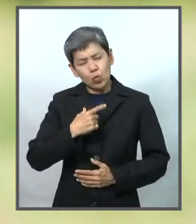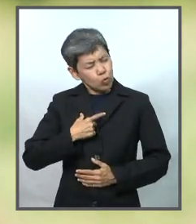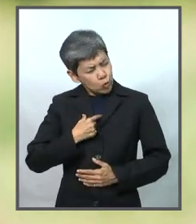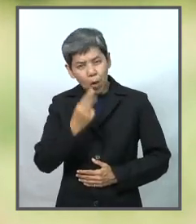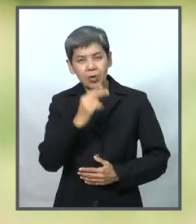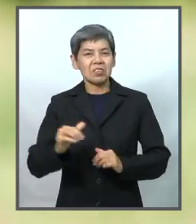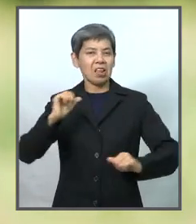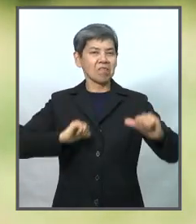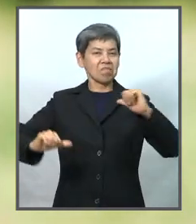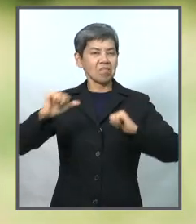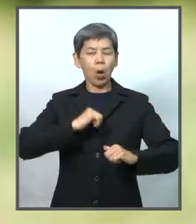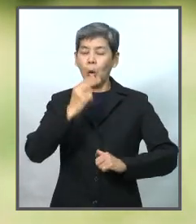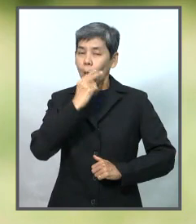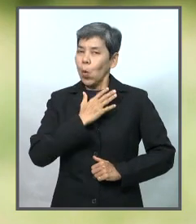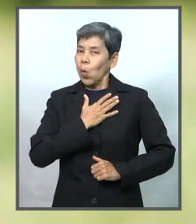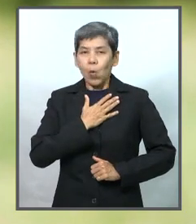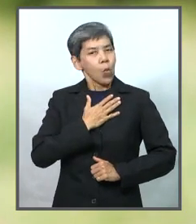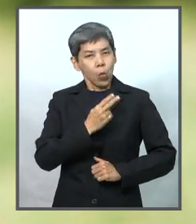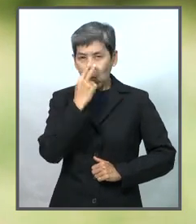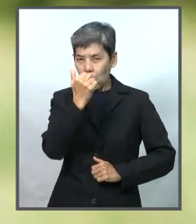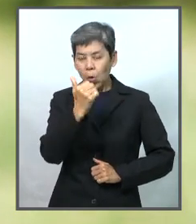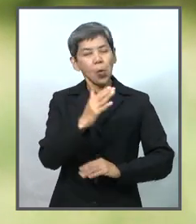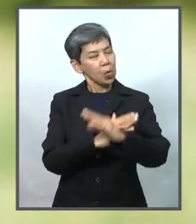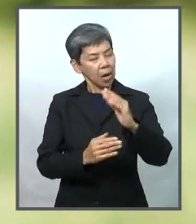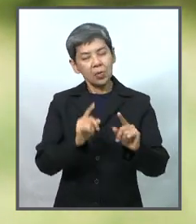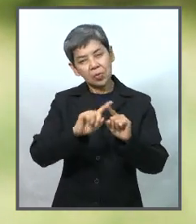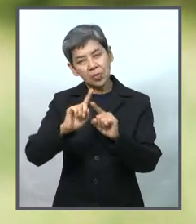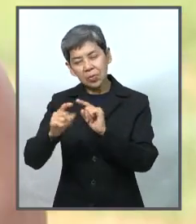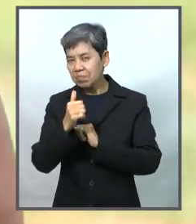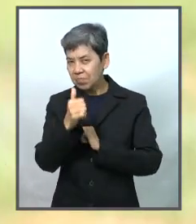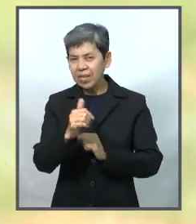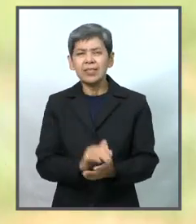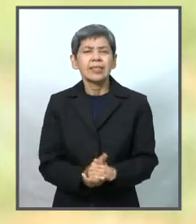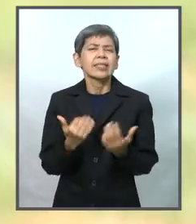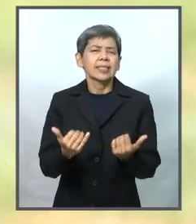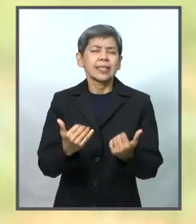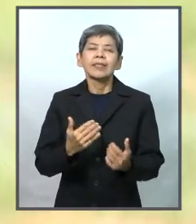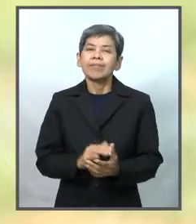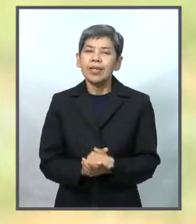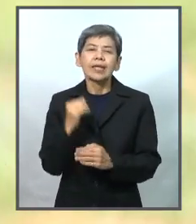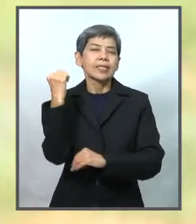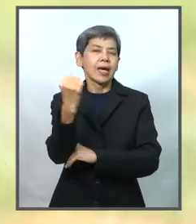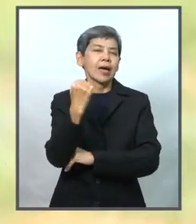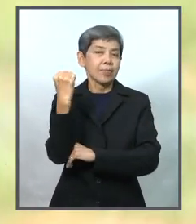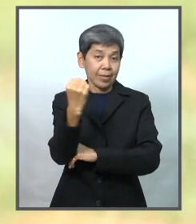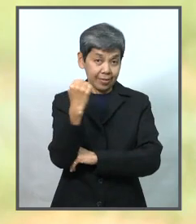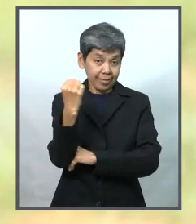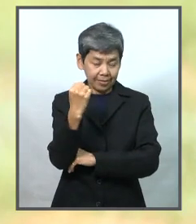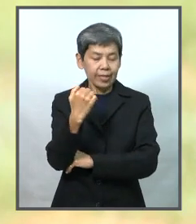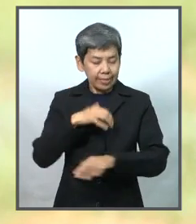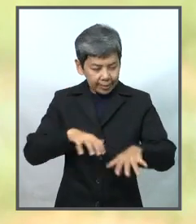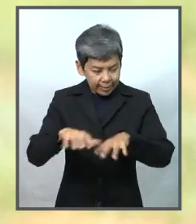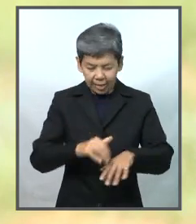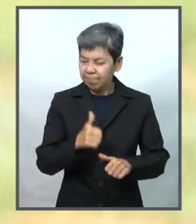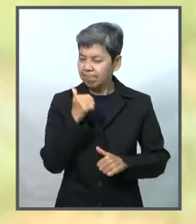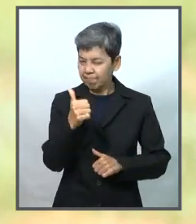เลยก็คือการแสดงที่น่าตื่นตาตื่นใจนะครับของคนพิการต่างๆนะครับวันนี้นะครับก็ต้องขอบคุณสภาสังคมสงเคราะห์นะครับที่จัดง